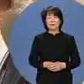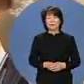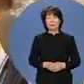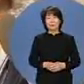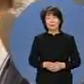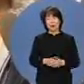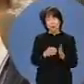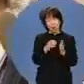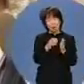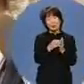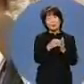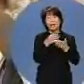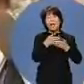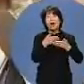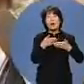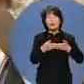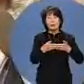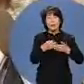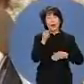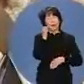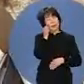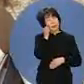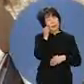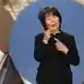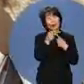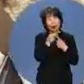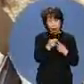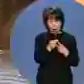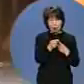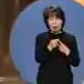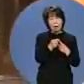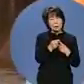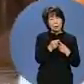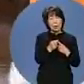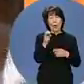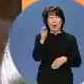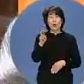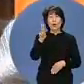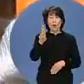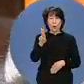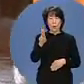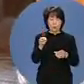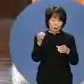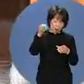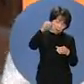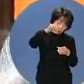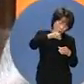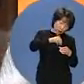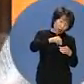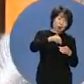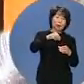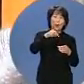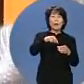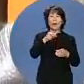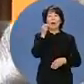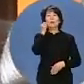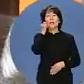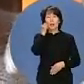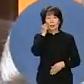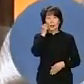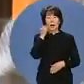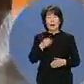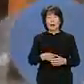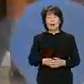石塗るのが大変やったし、あれこのろうを入れるのもあれ結構難しかった